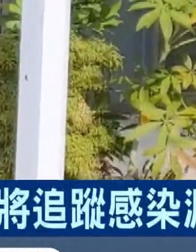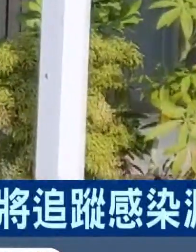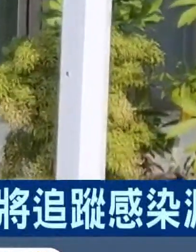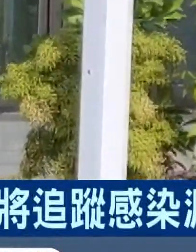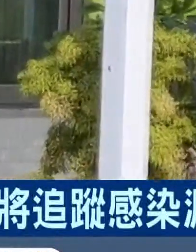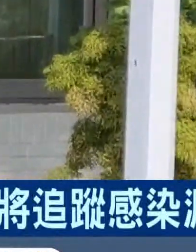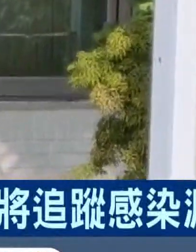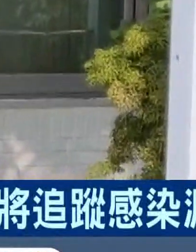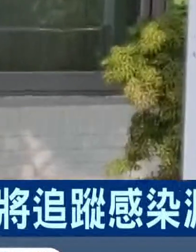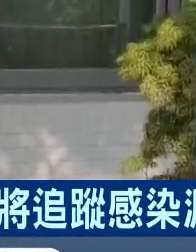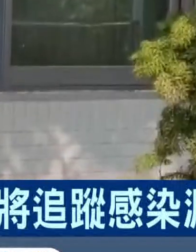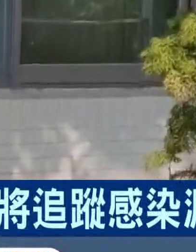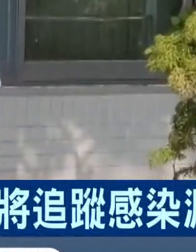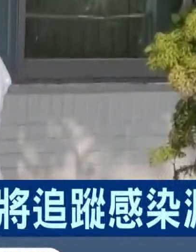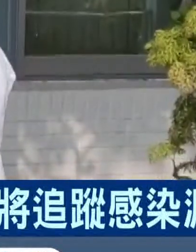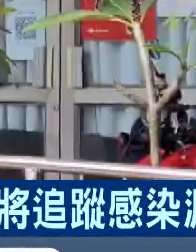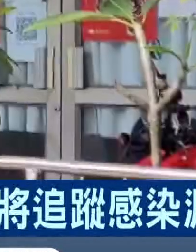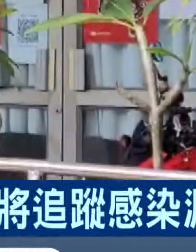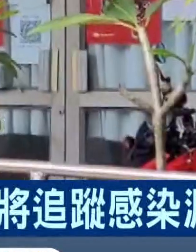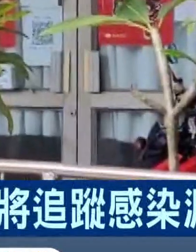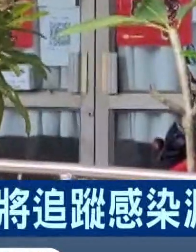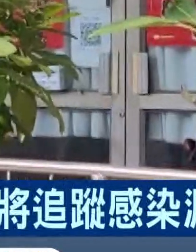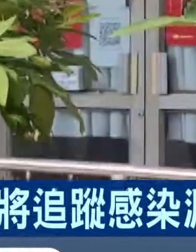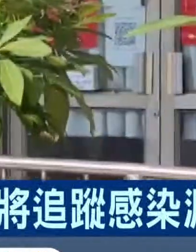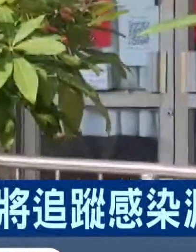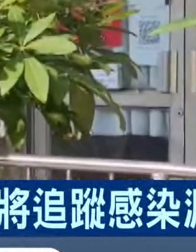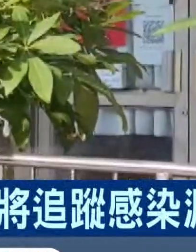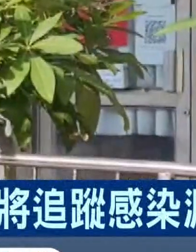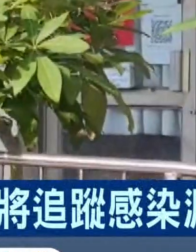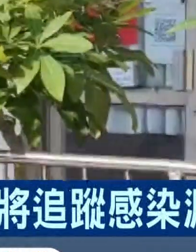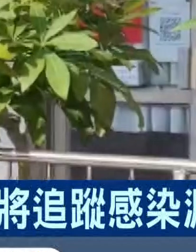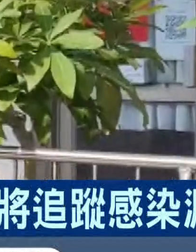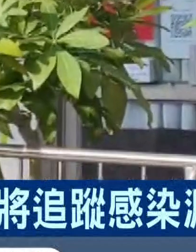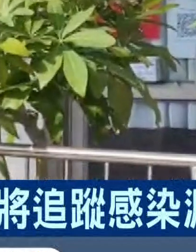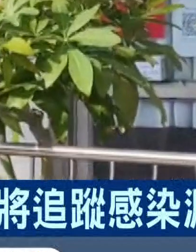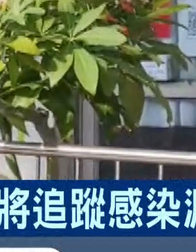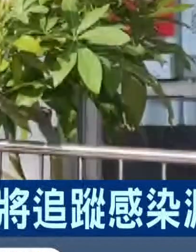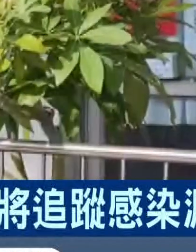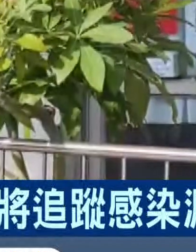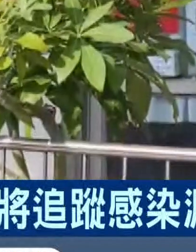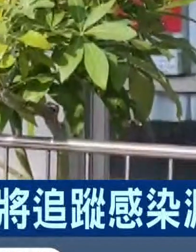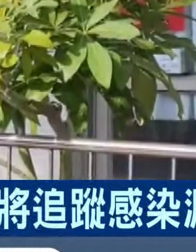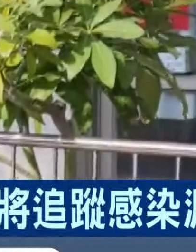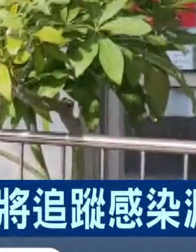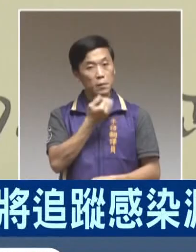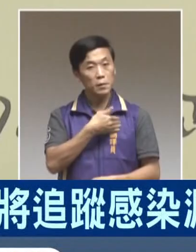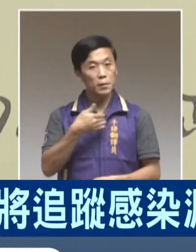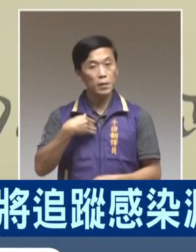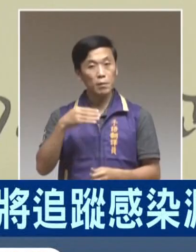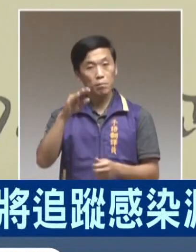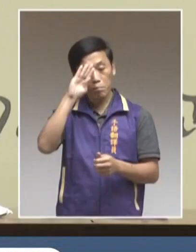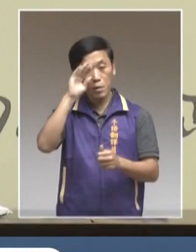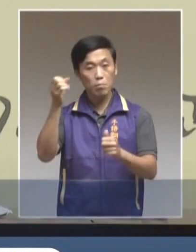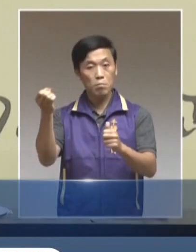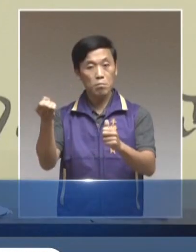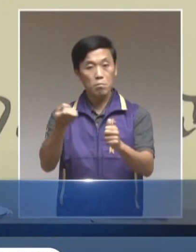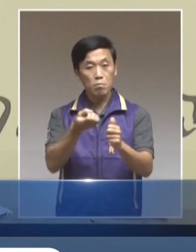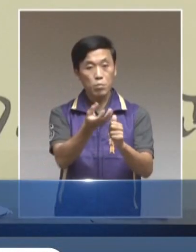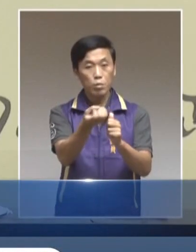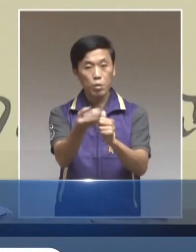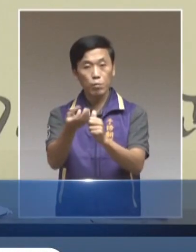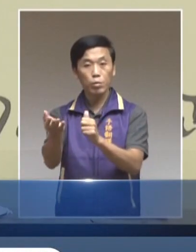雄港饮水人办公室外紧急大消毒。2月6号，高雄确诊4个个案中，就有一个是饮水人，目前传染源不明。 找这些船是在